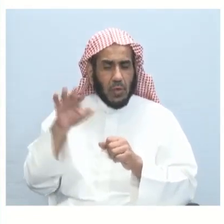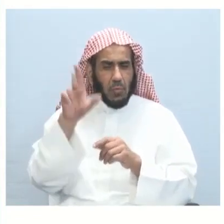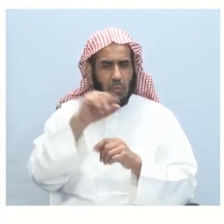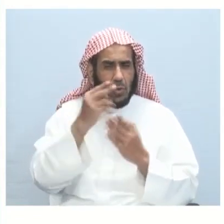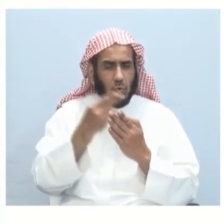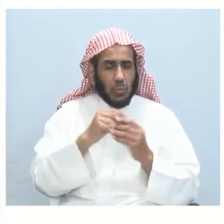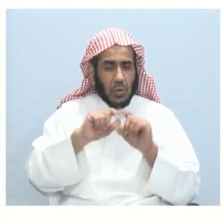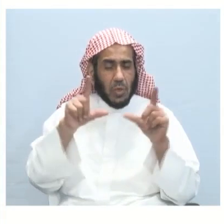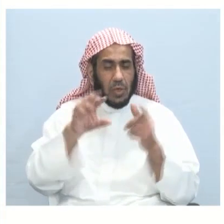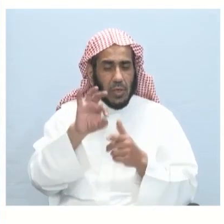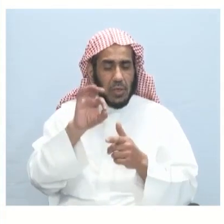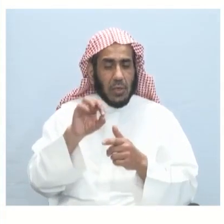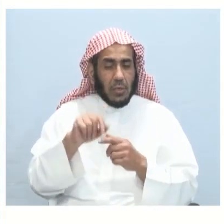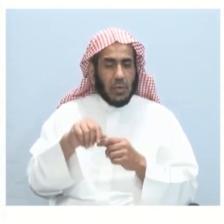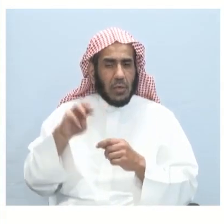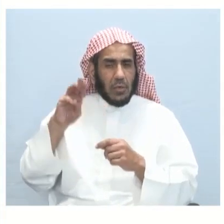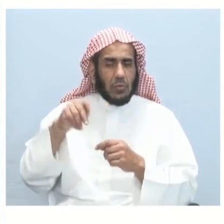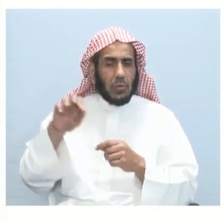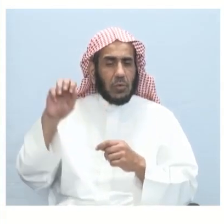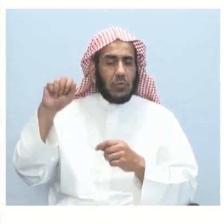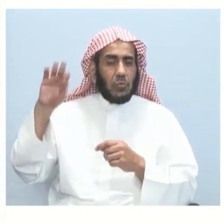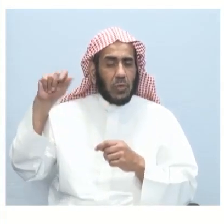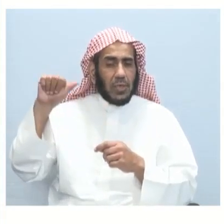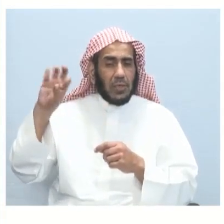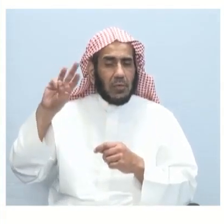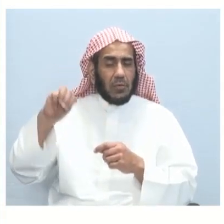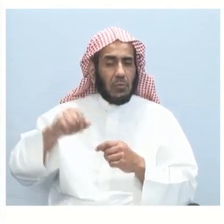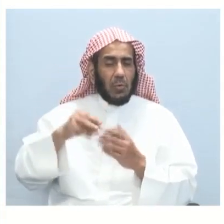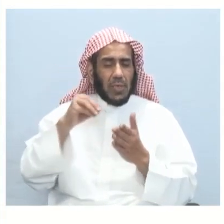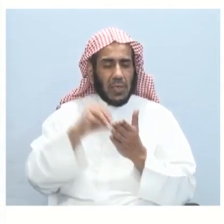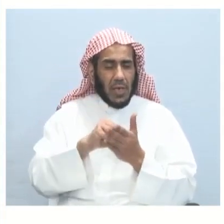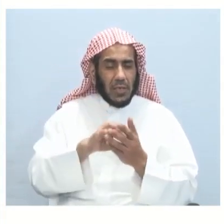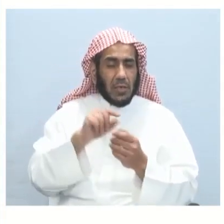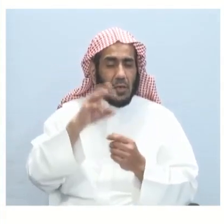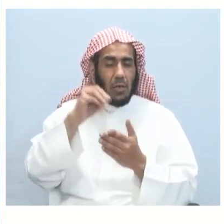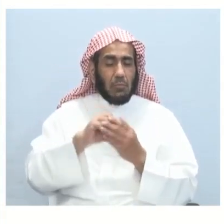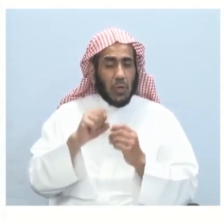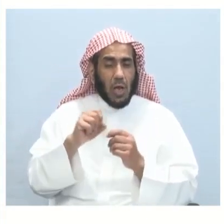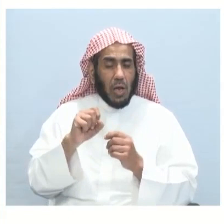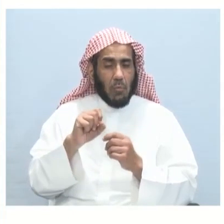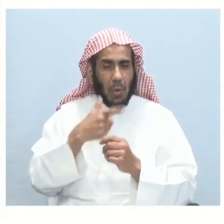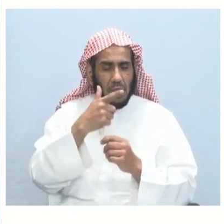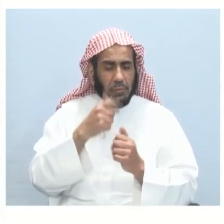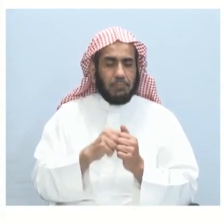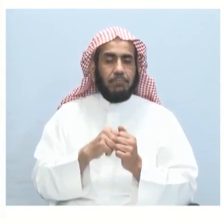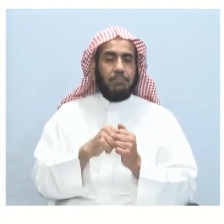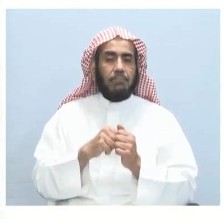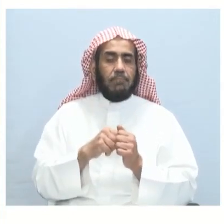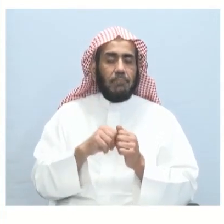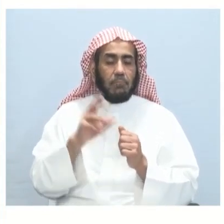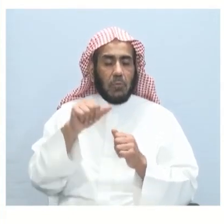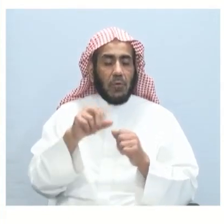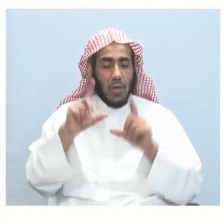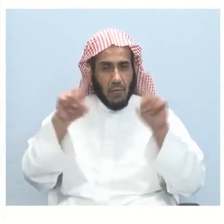رسومات توضيحيه نختار سمارت ارت وسيتم ادراج رسم سمارت ارت بشكل او